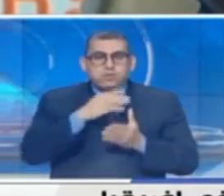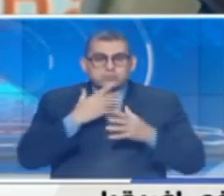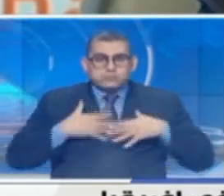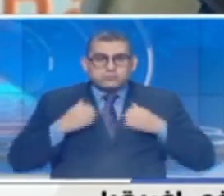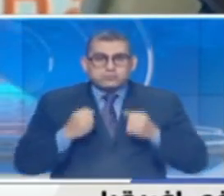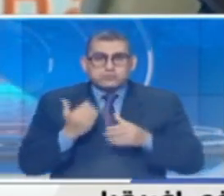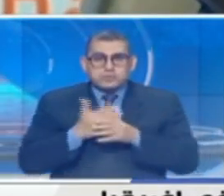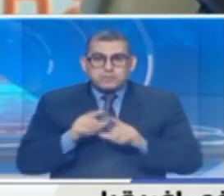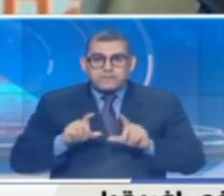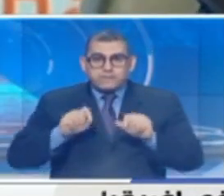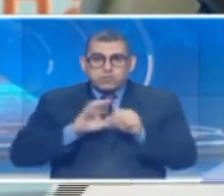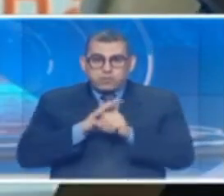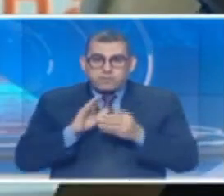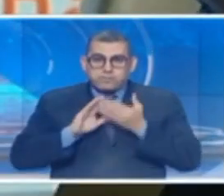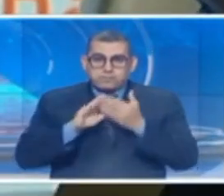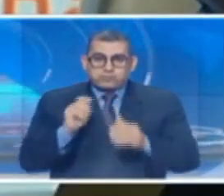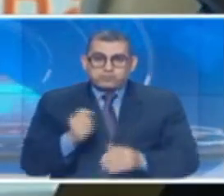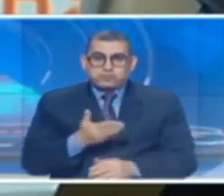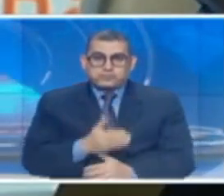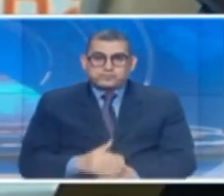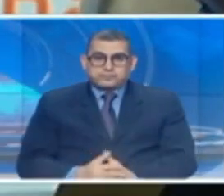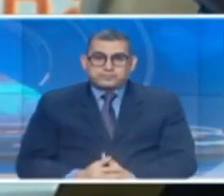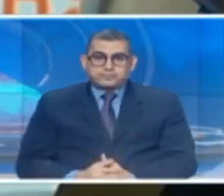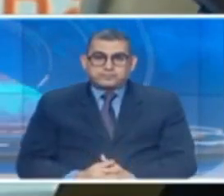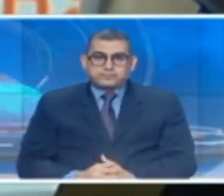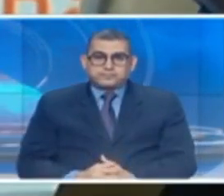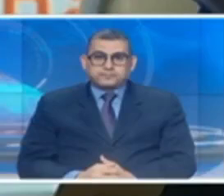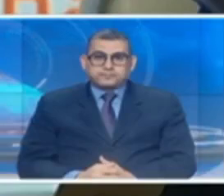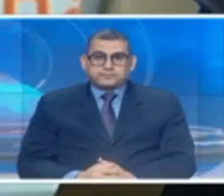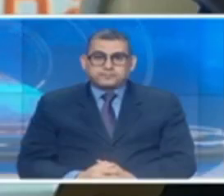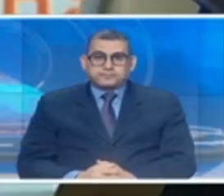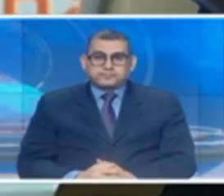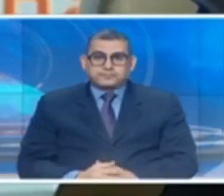سريعا من تداعيات جائحة كورونا.